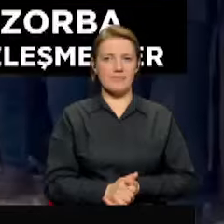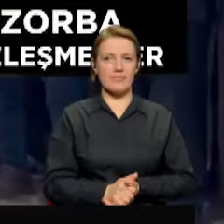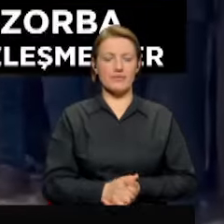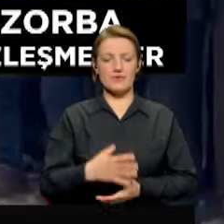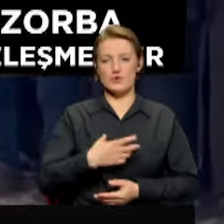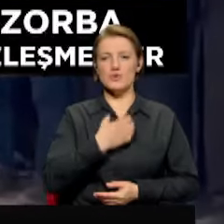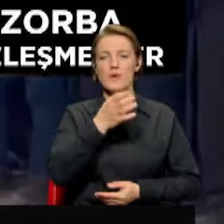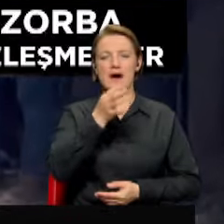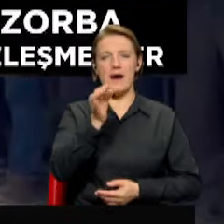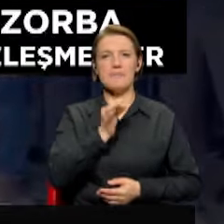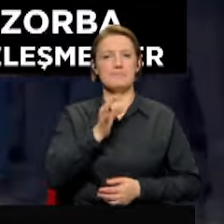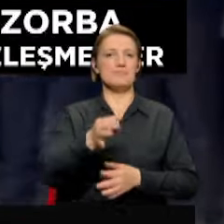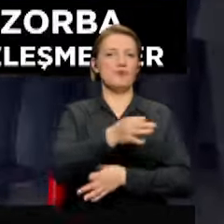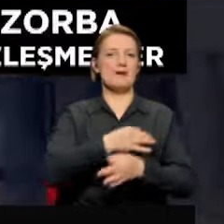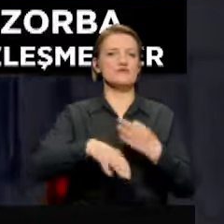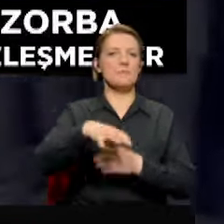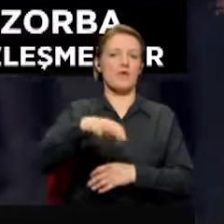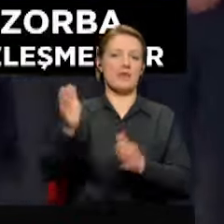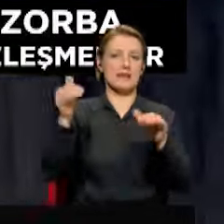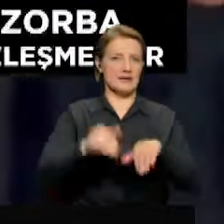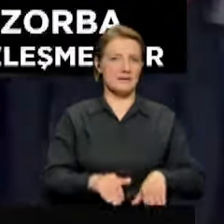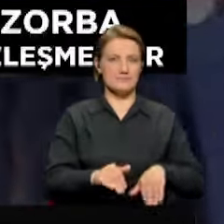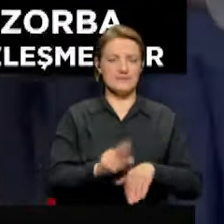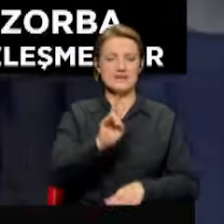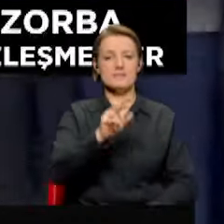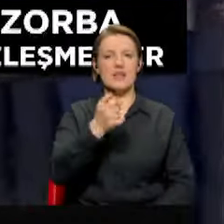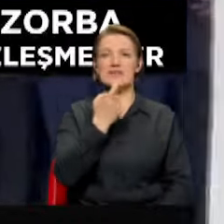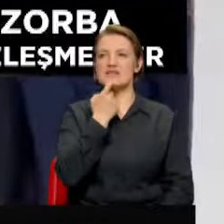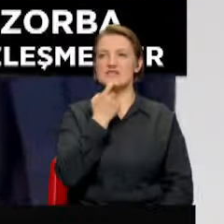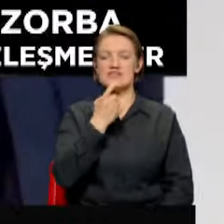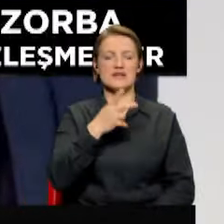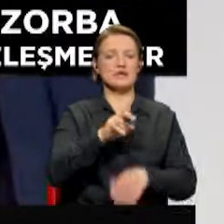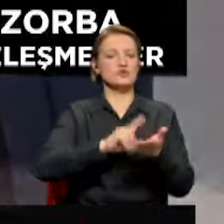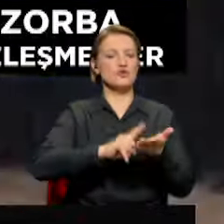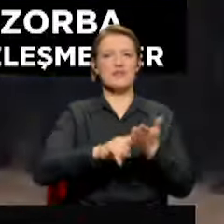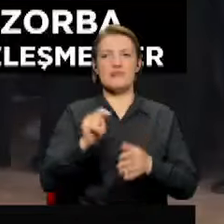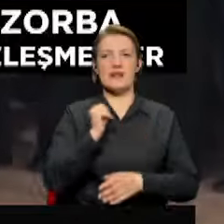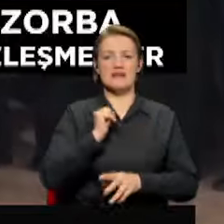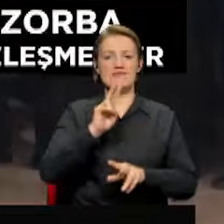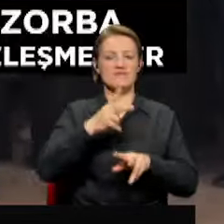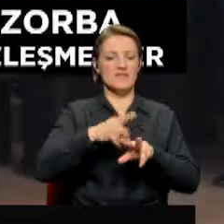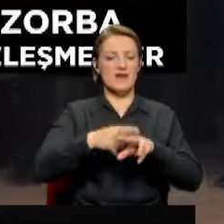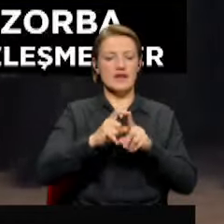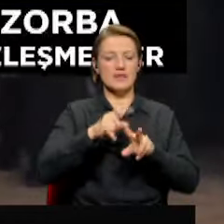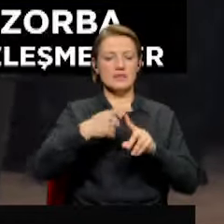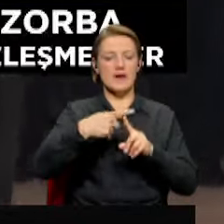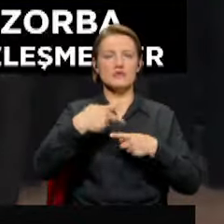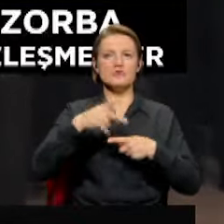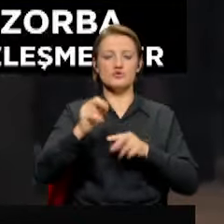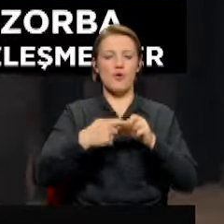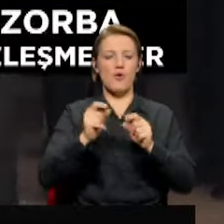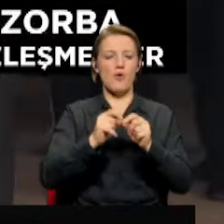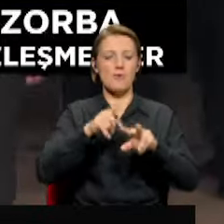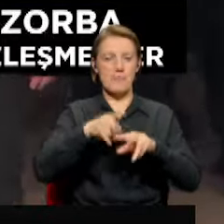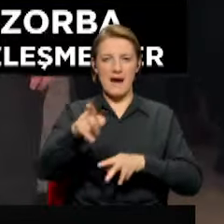Acı haber Pençe Kilit operasyon bölgesinden geldi. 26 yaşındaki Piyade Sözleşmeli Er Vedat Zorba, PKK'lı